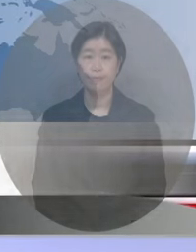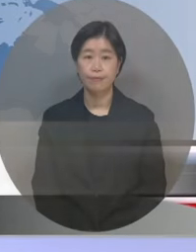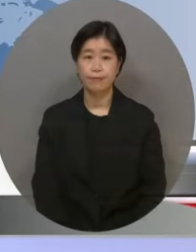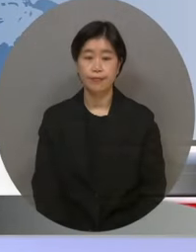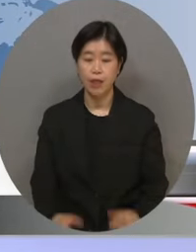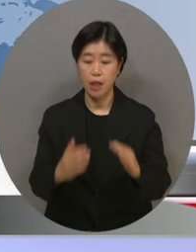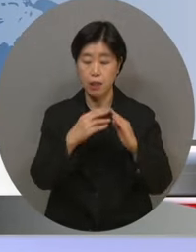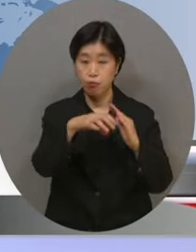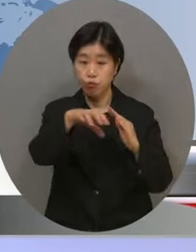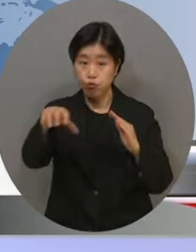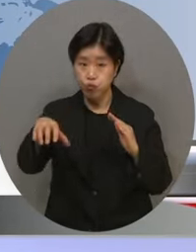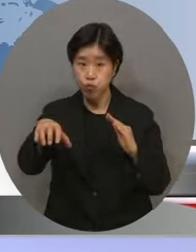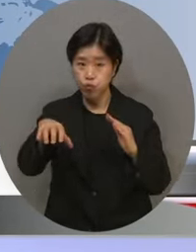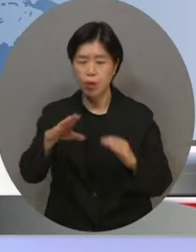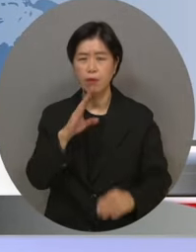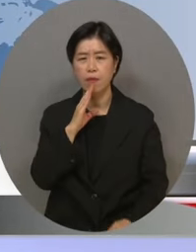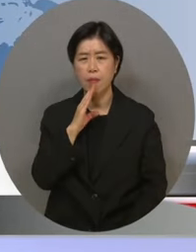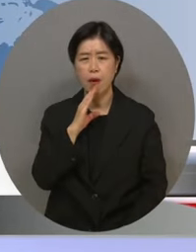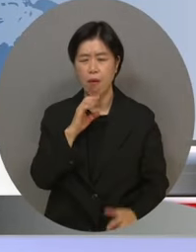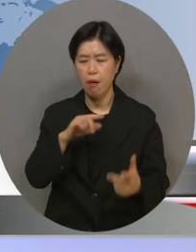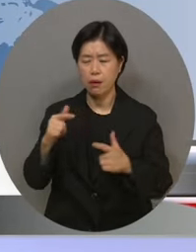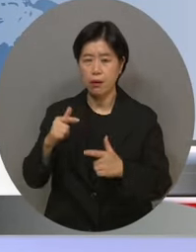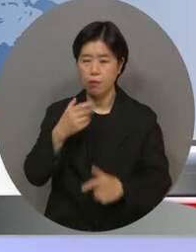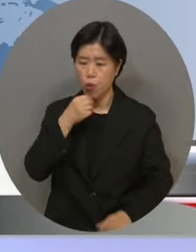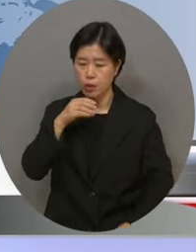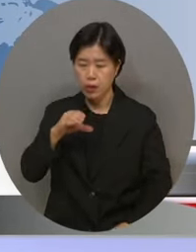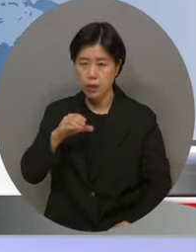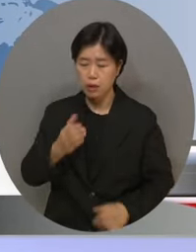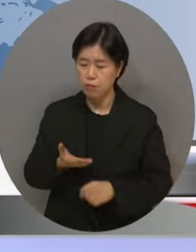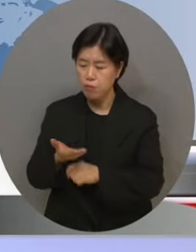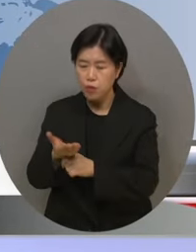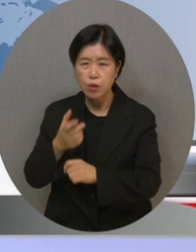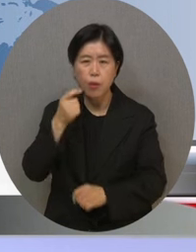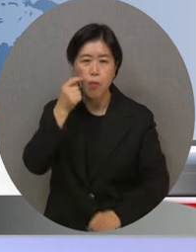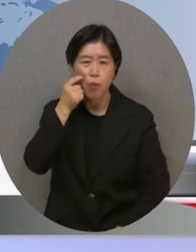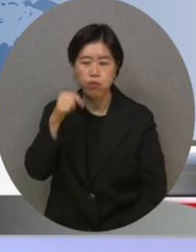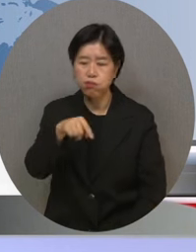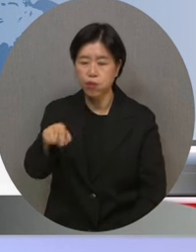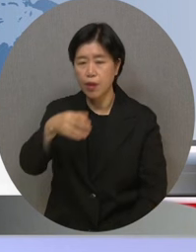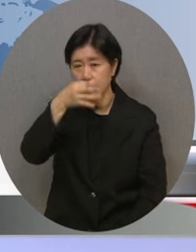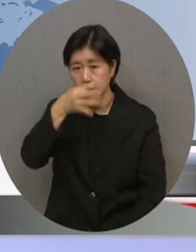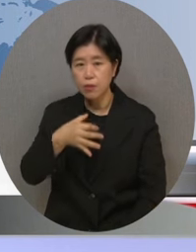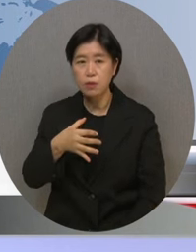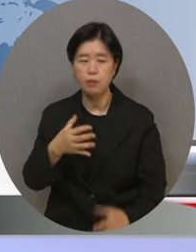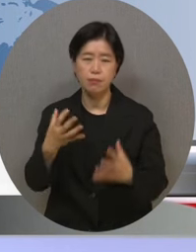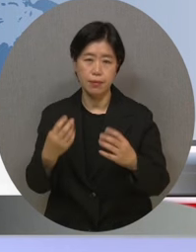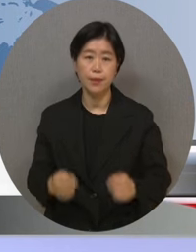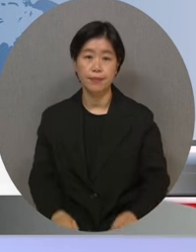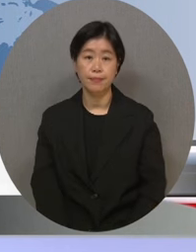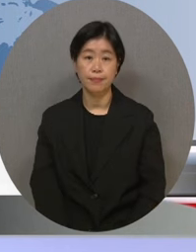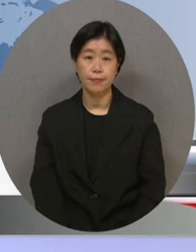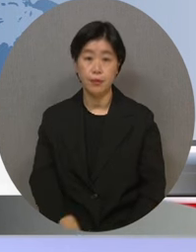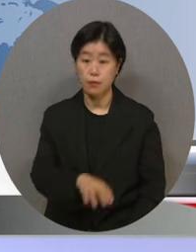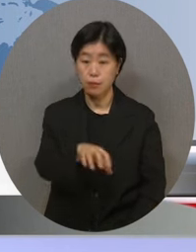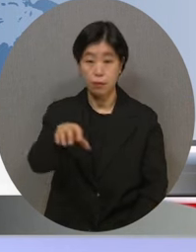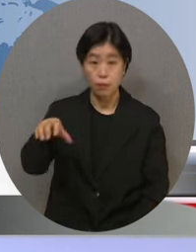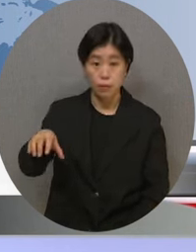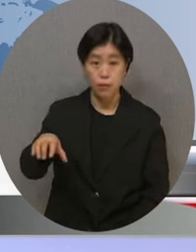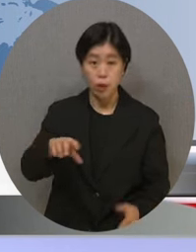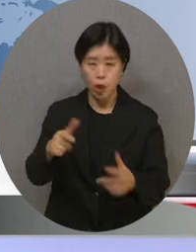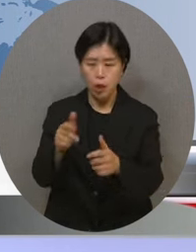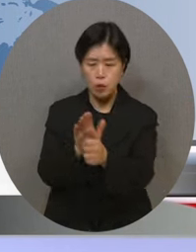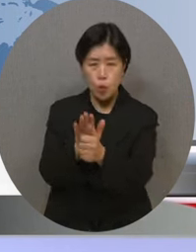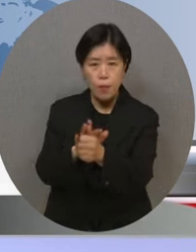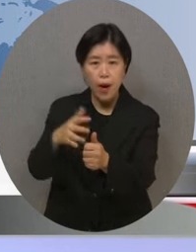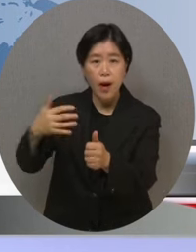우리 주변엔 여전히 복지 사각지대에 놓여 있는 어려운 이웃이 많습니다. 지역에 나눔의 손길이 닿지 않는